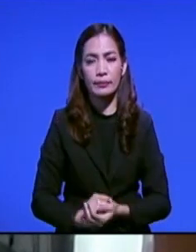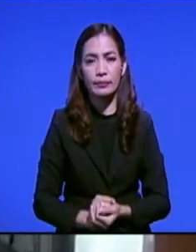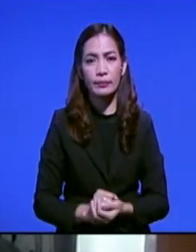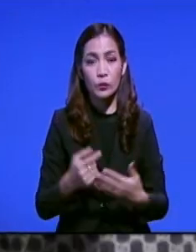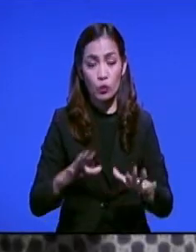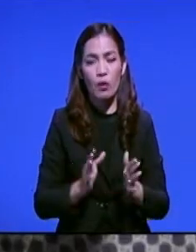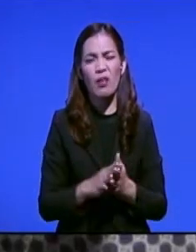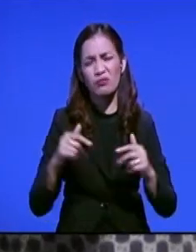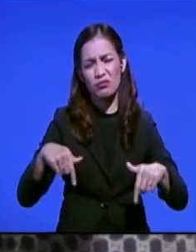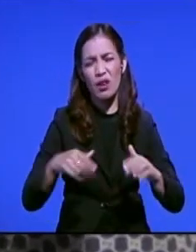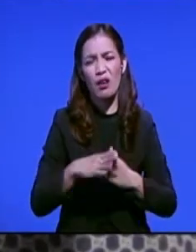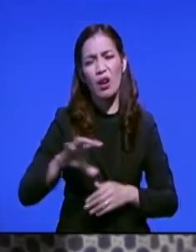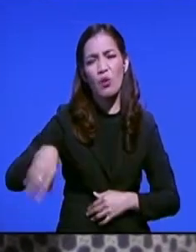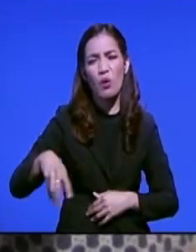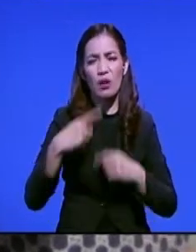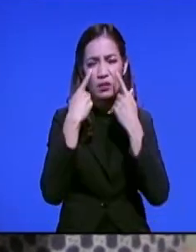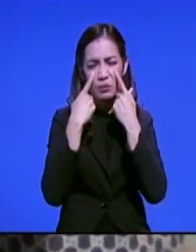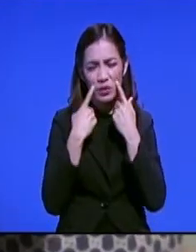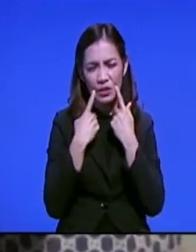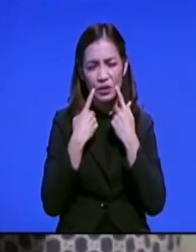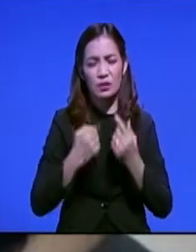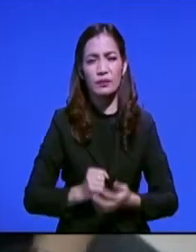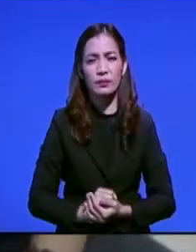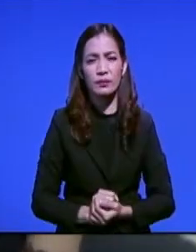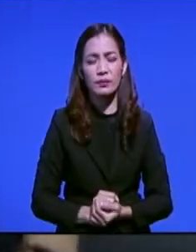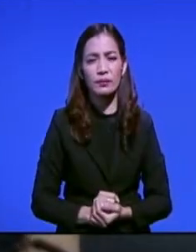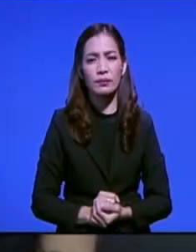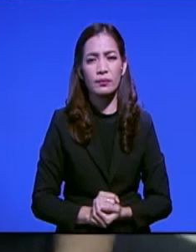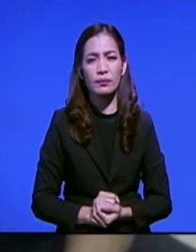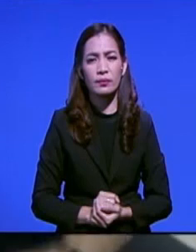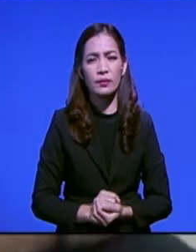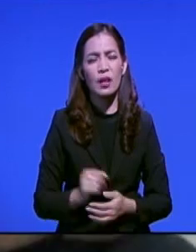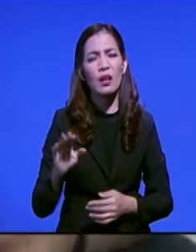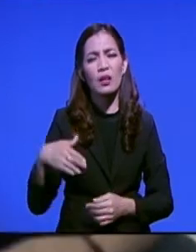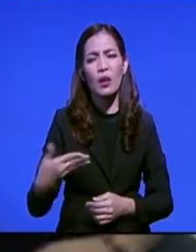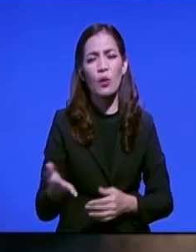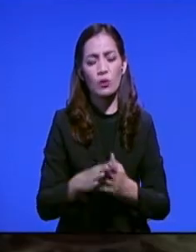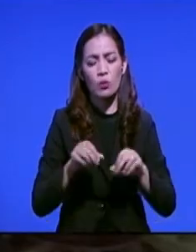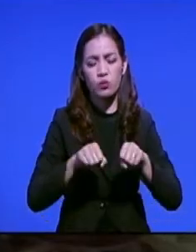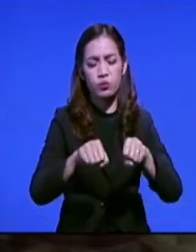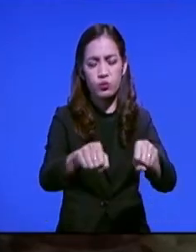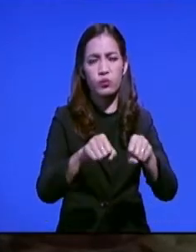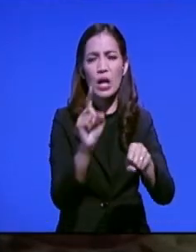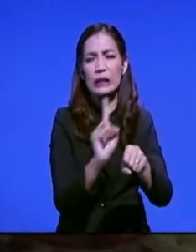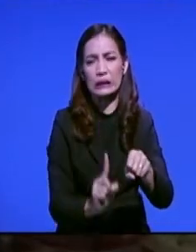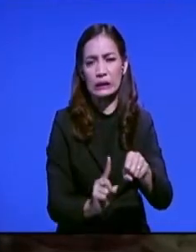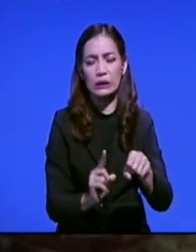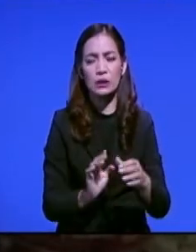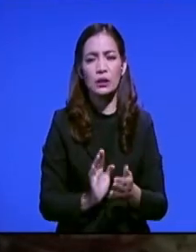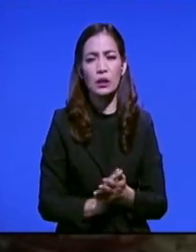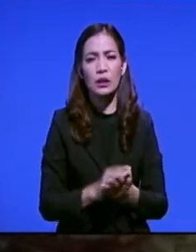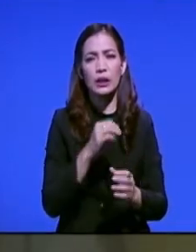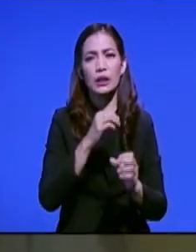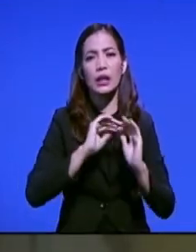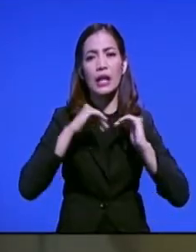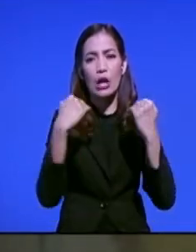Suasana duka masih menyelimuti kediaman keluarga Ammar Nawar Tridharma yang tewas saat mengendarai skuter listrik di kawasan Gate 3